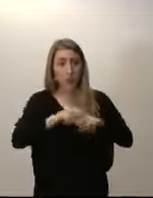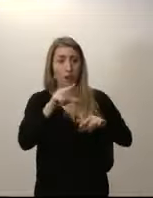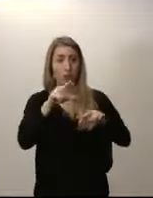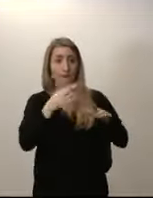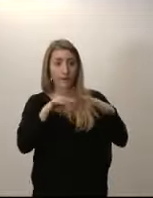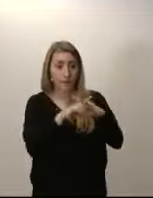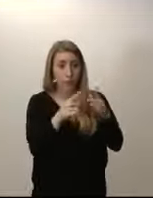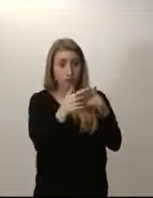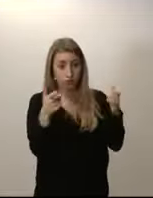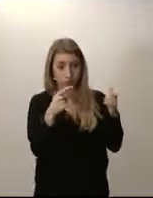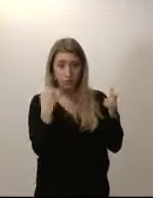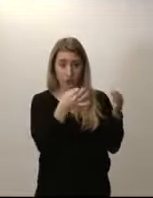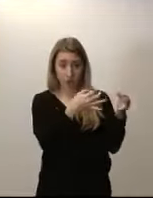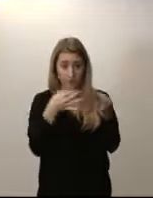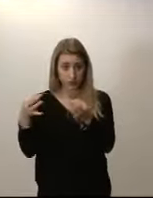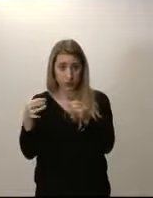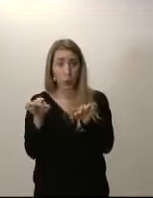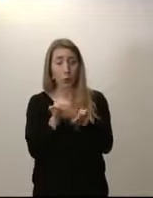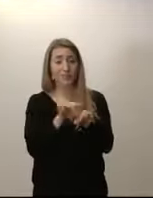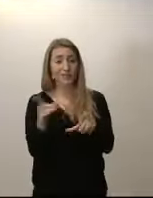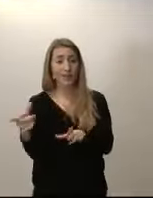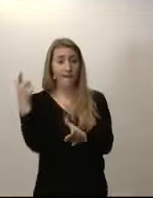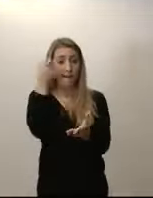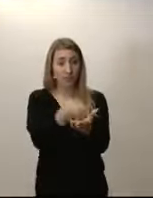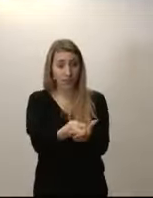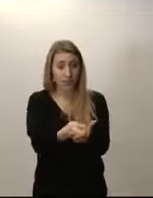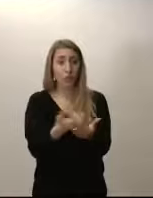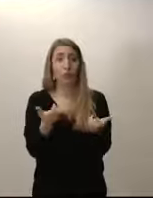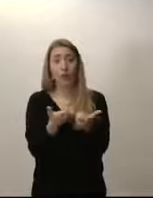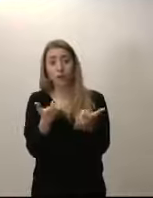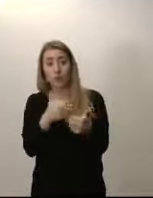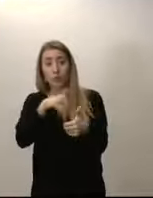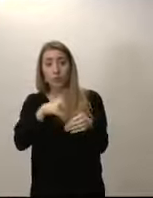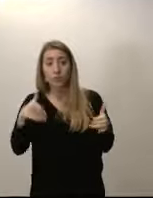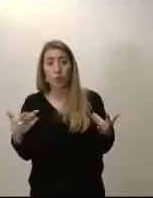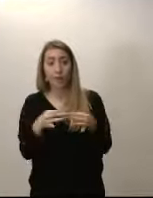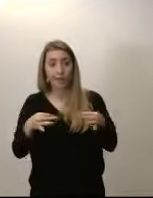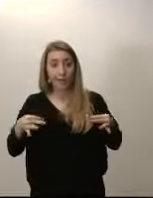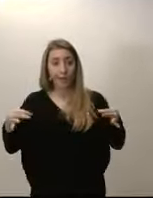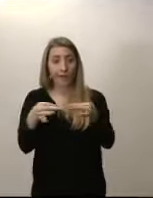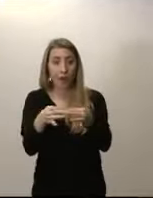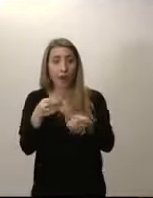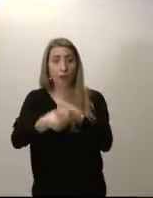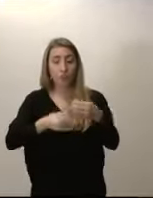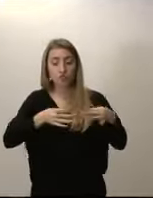stables, les acquisitions, donc ça correspond à des achats de terrain, des échanges de